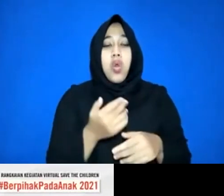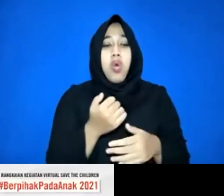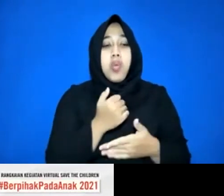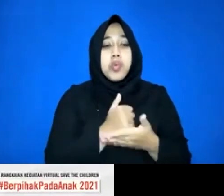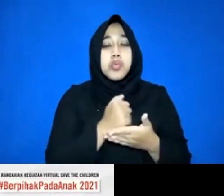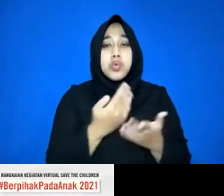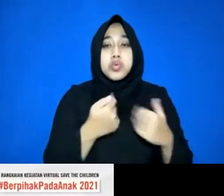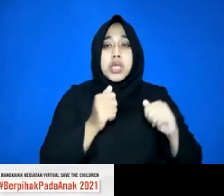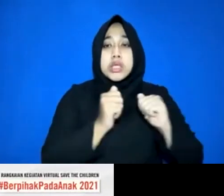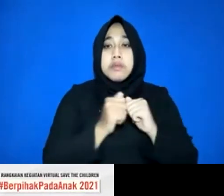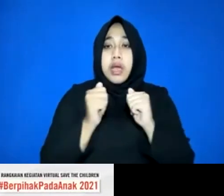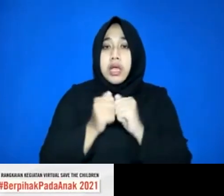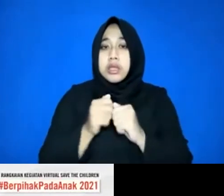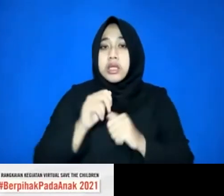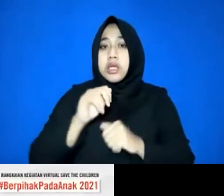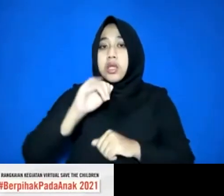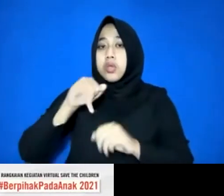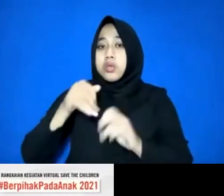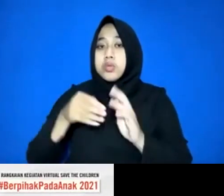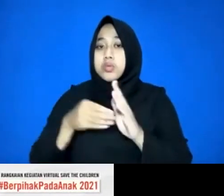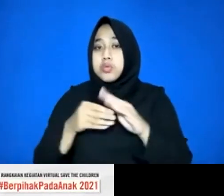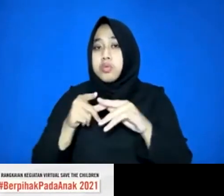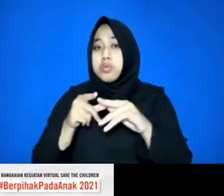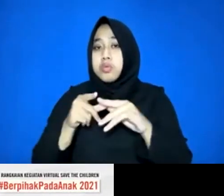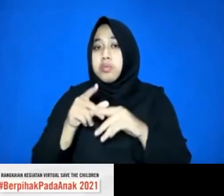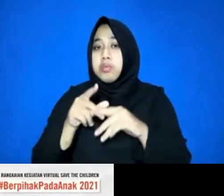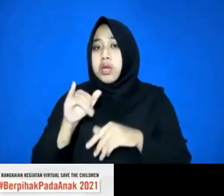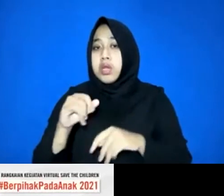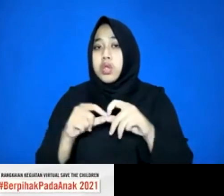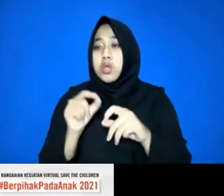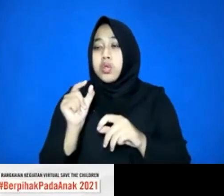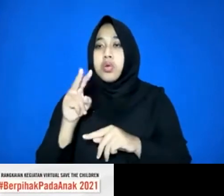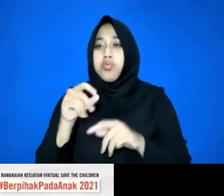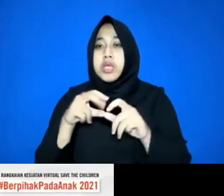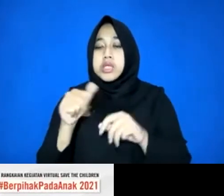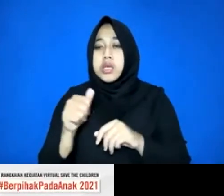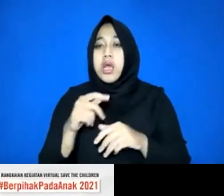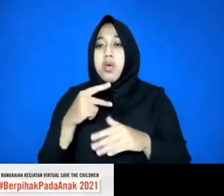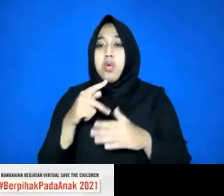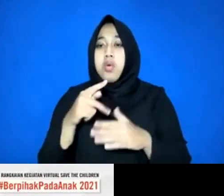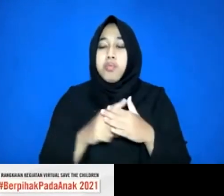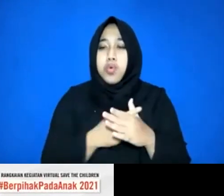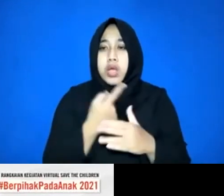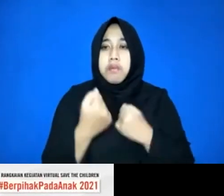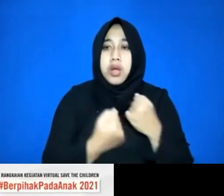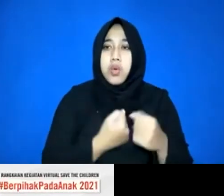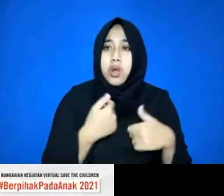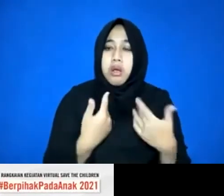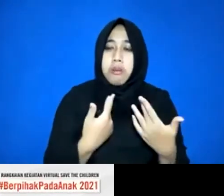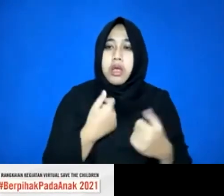sudah disepakati oleh Mas Jumali sebagai supervisor, aku baru mulai